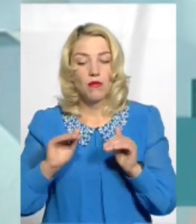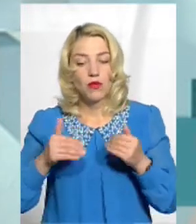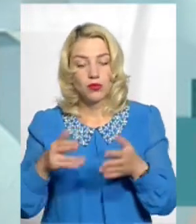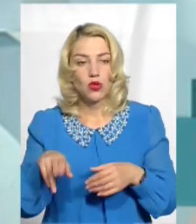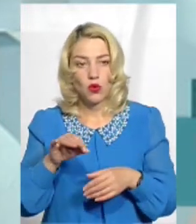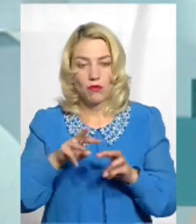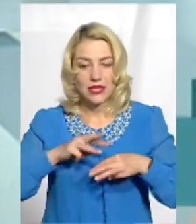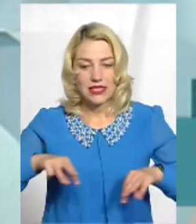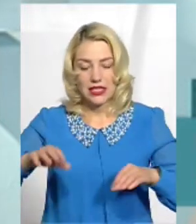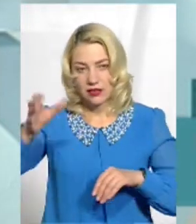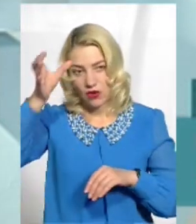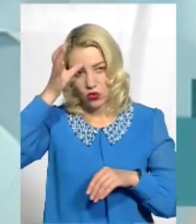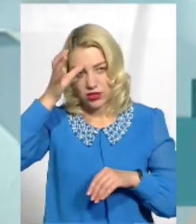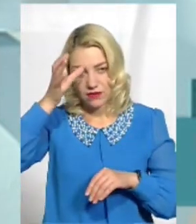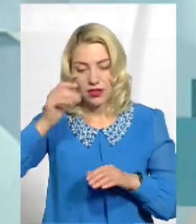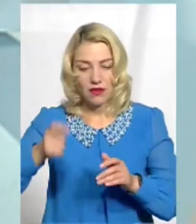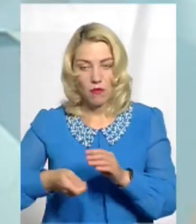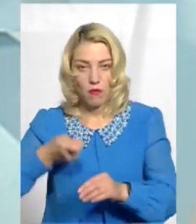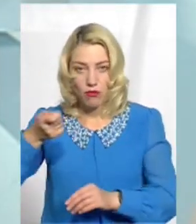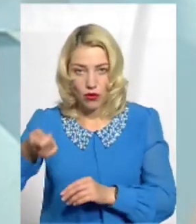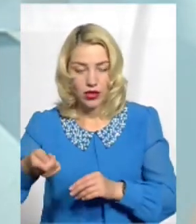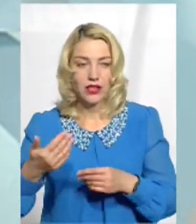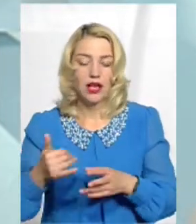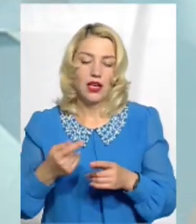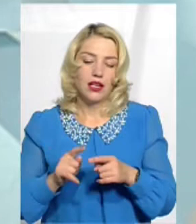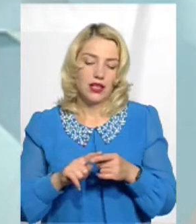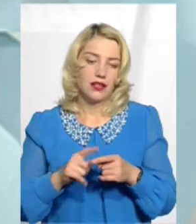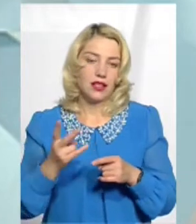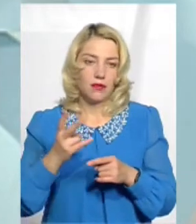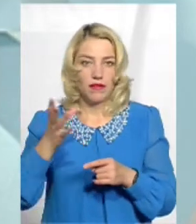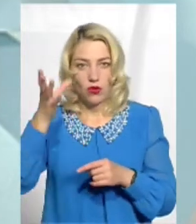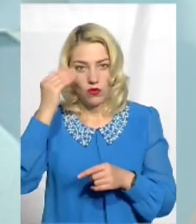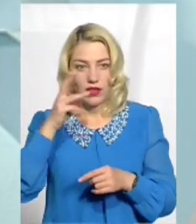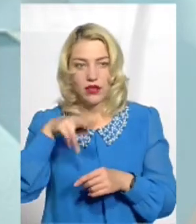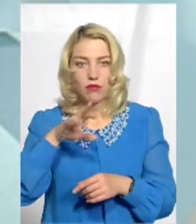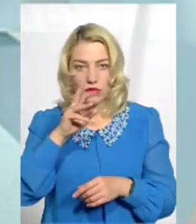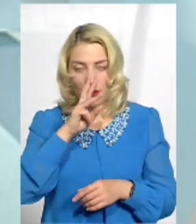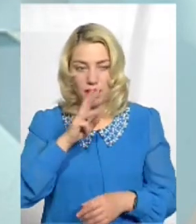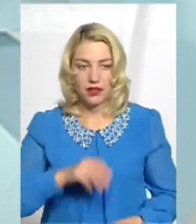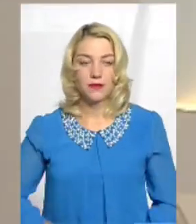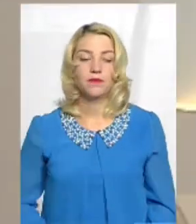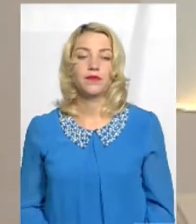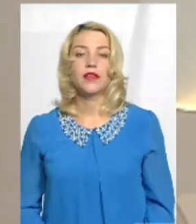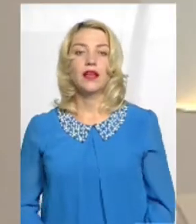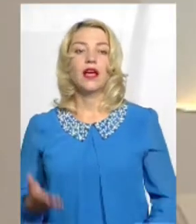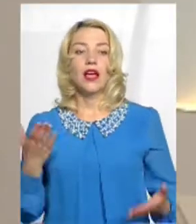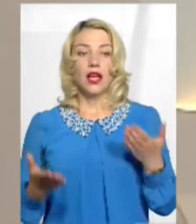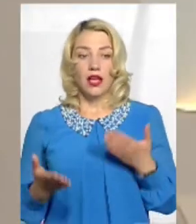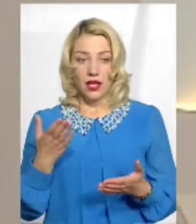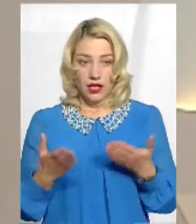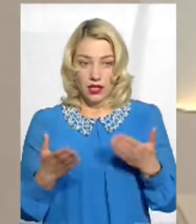до Міністерства освіти подані, і, власне, ця реформа в оплаті праці має це врахувати. Якщо ми